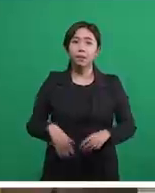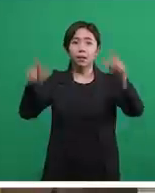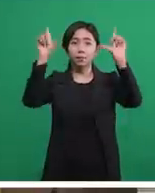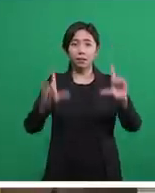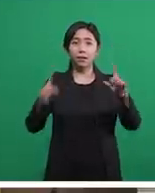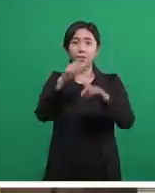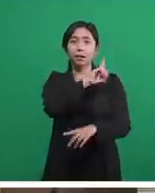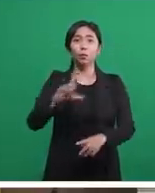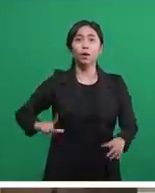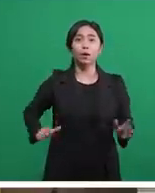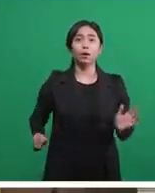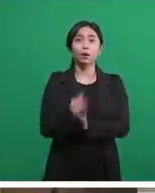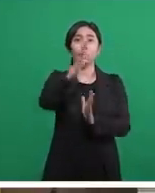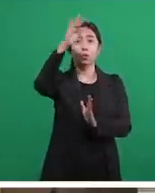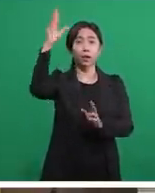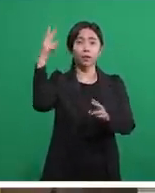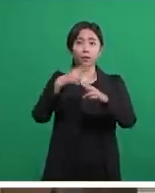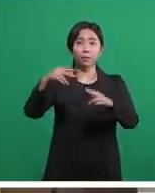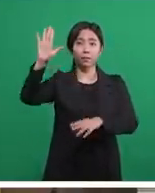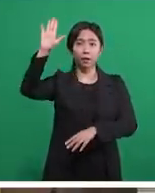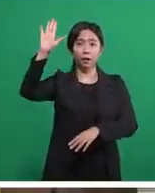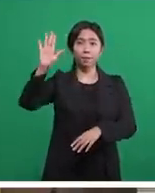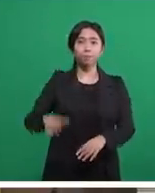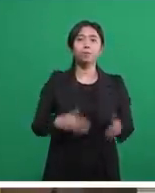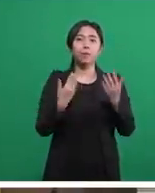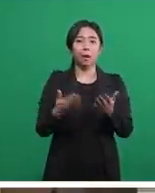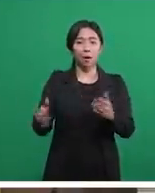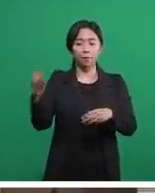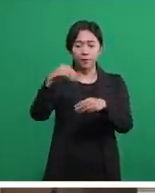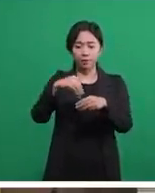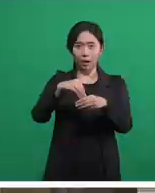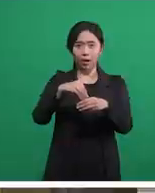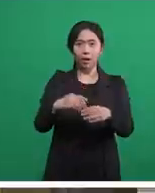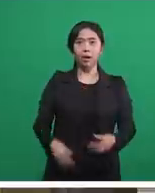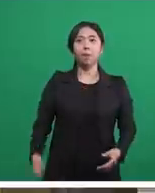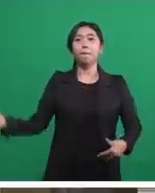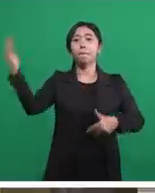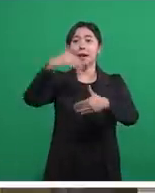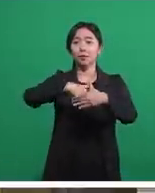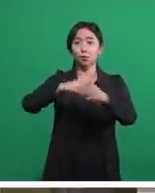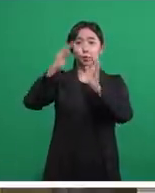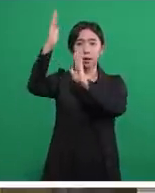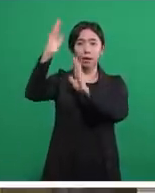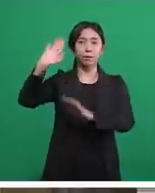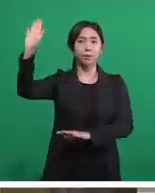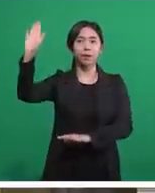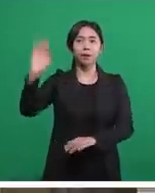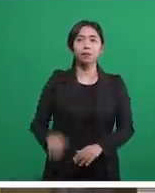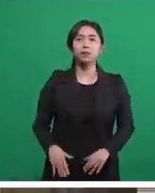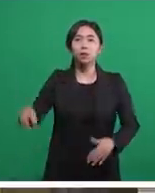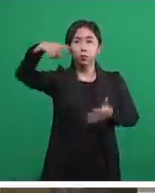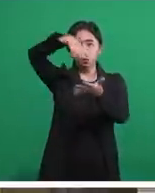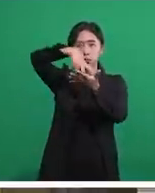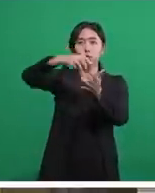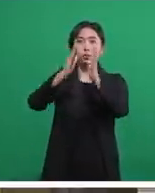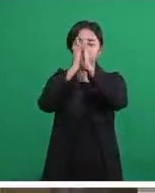berilah kepada Tuhan kemuliaan nama-Nya, bawalah persembahan dan masuklah menghadap Dia.